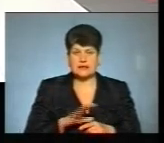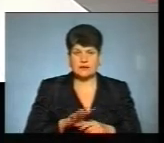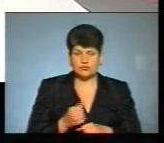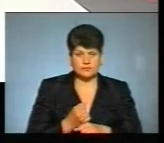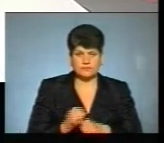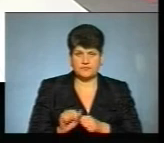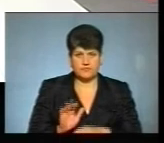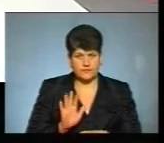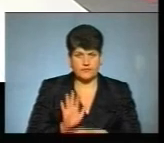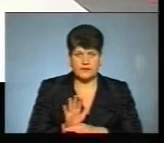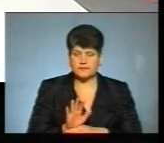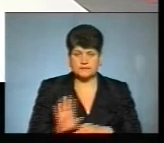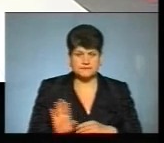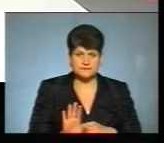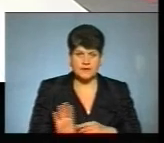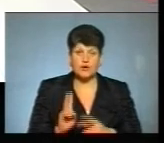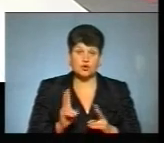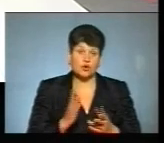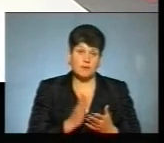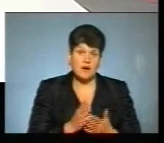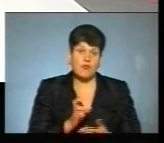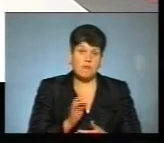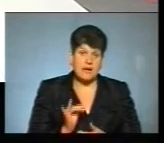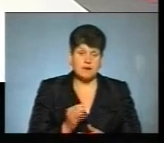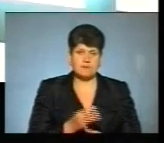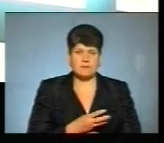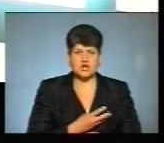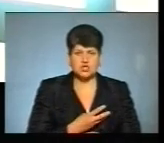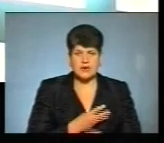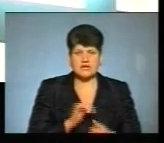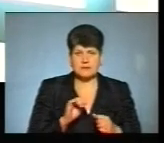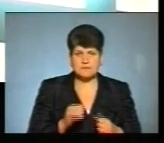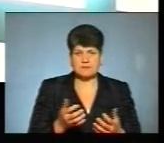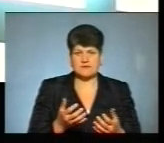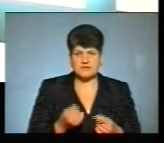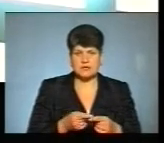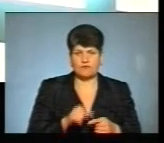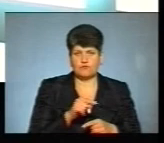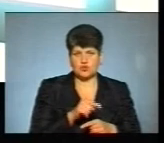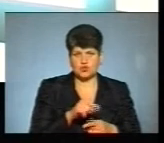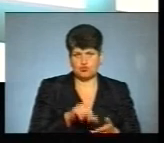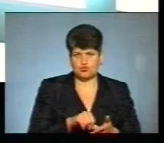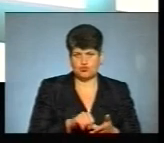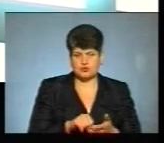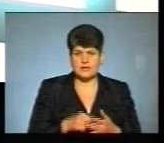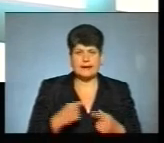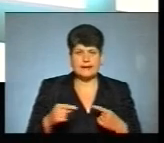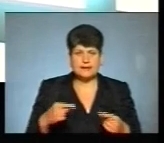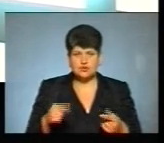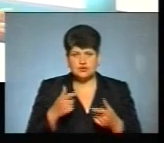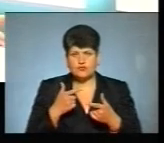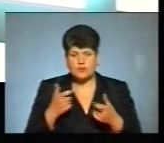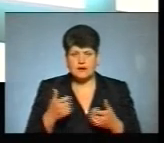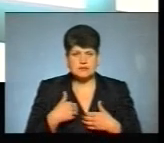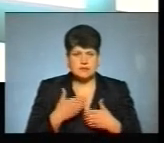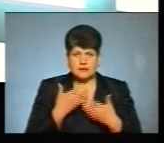чи в наказовому способі, тобто хто мав би бажання, міг би взяти у цьому участь. Іншої інформації немає,